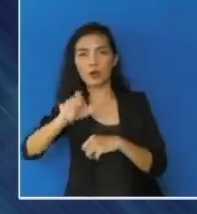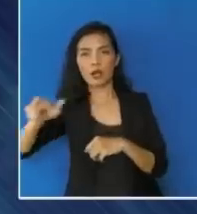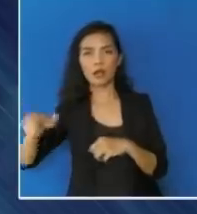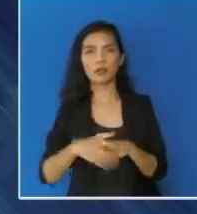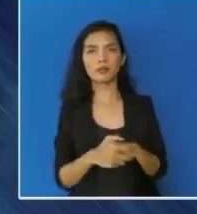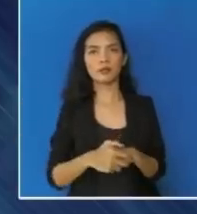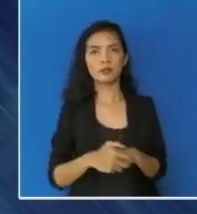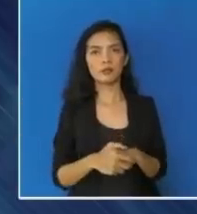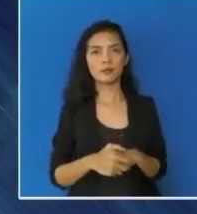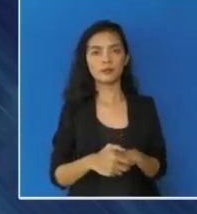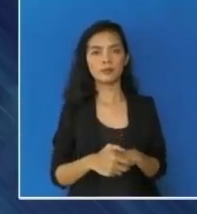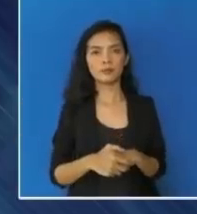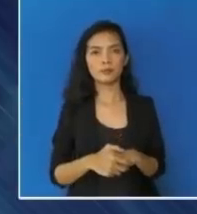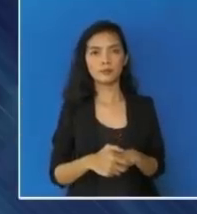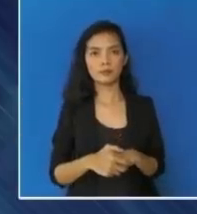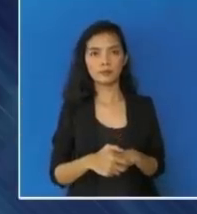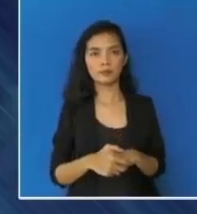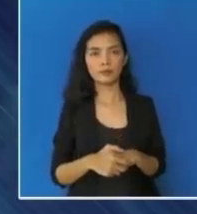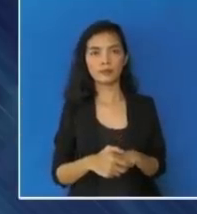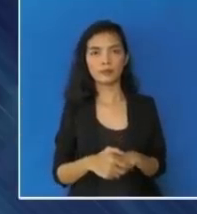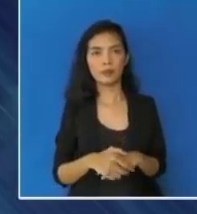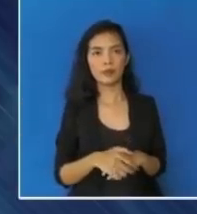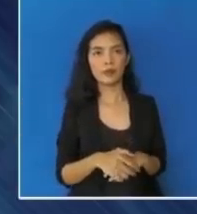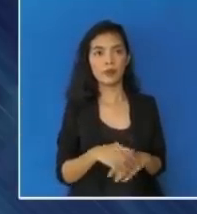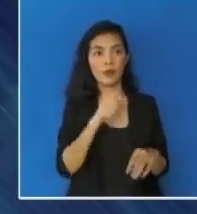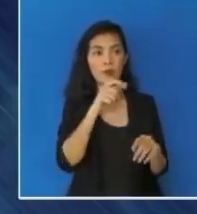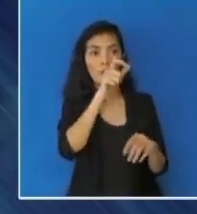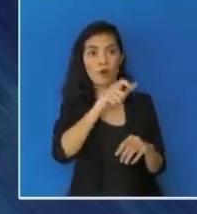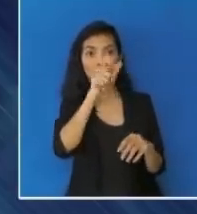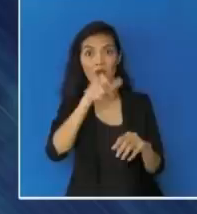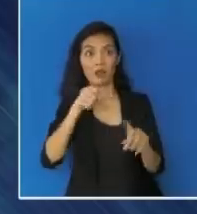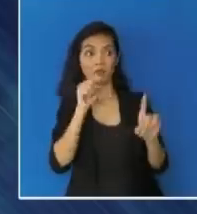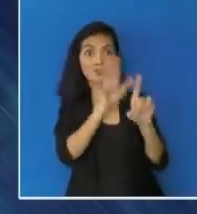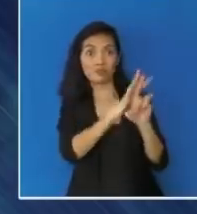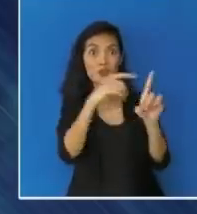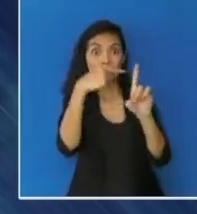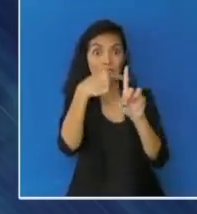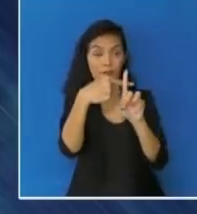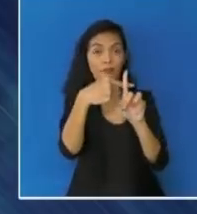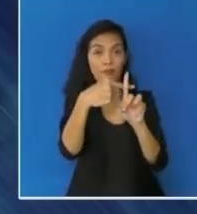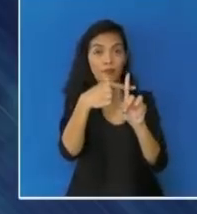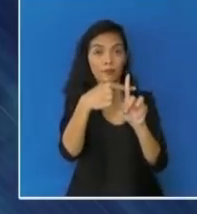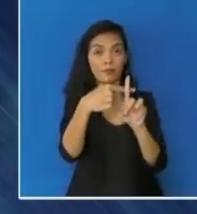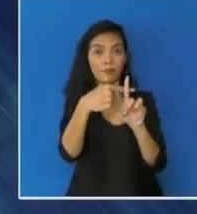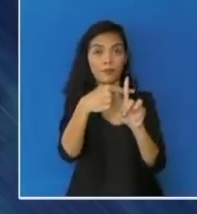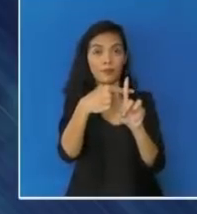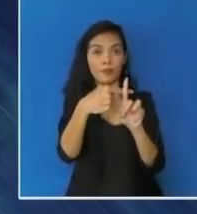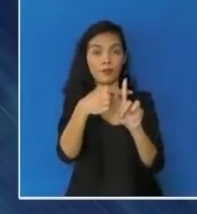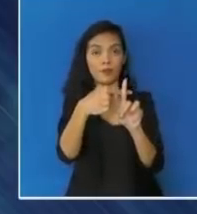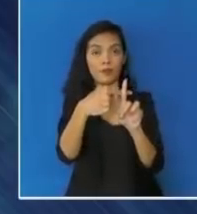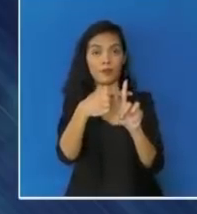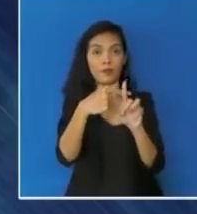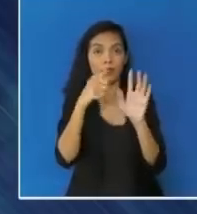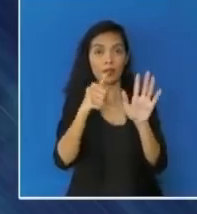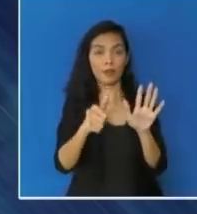Dari kasus konfirmasi yang positif kita dapatkan, sembuh